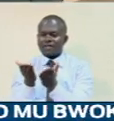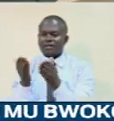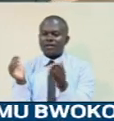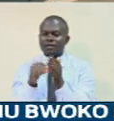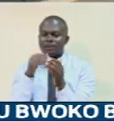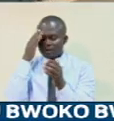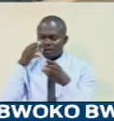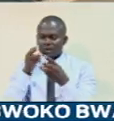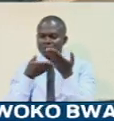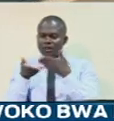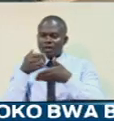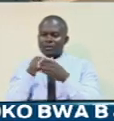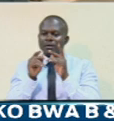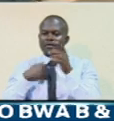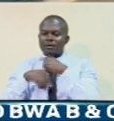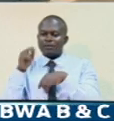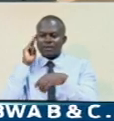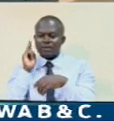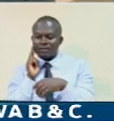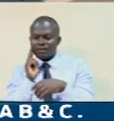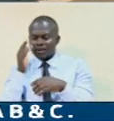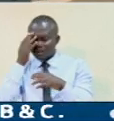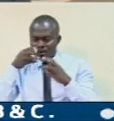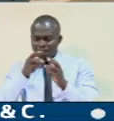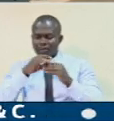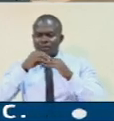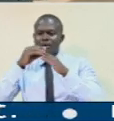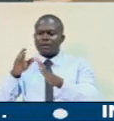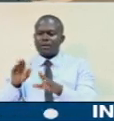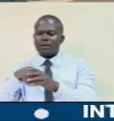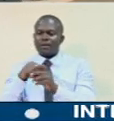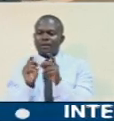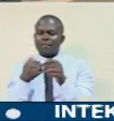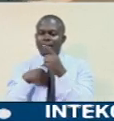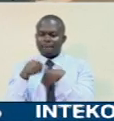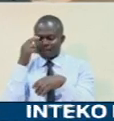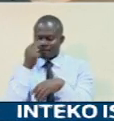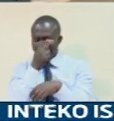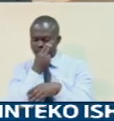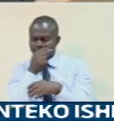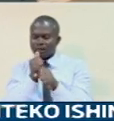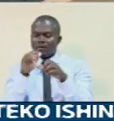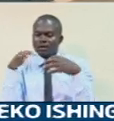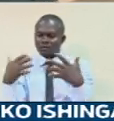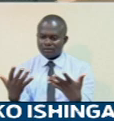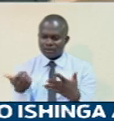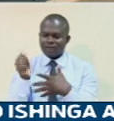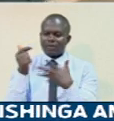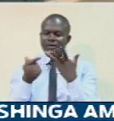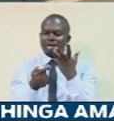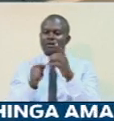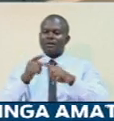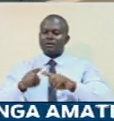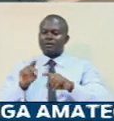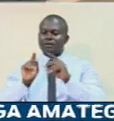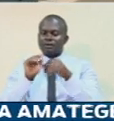uko bavugana n'abantu bafite ubumuga bwo kutumva, bakamenya uko borienta cyangwa se mobility y'abantu bafite ubumuga bwo kutabona ikorwa gute. Ibyo ni ibintu bigiye